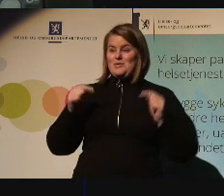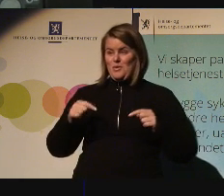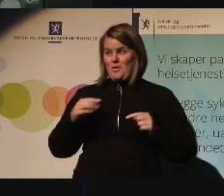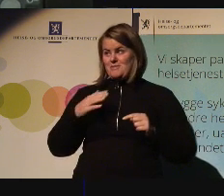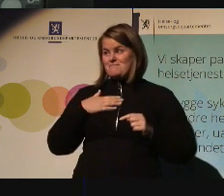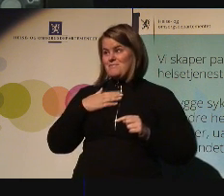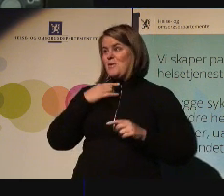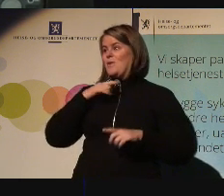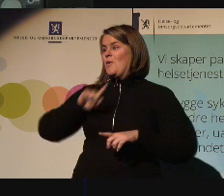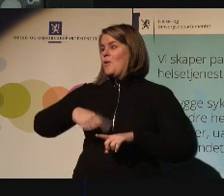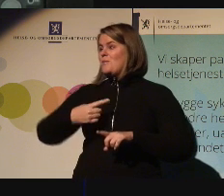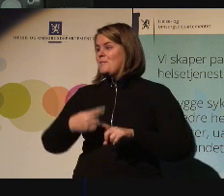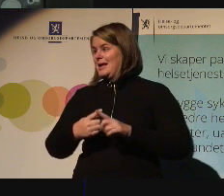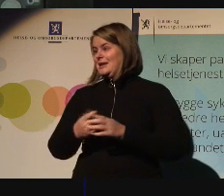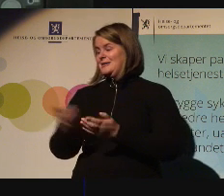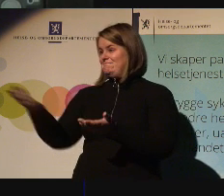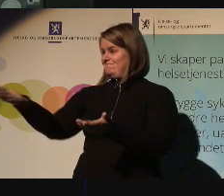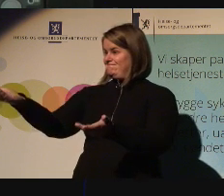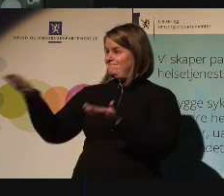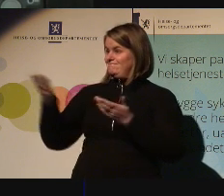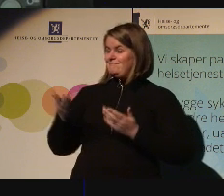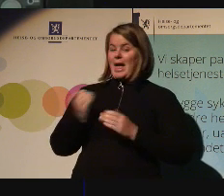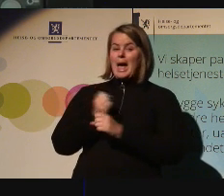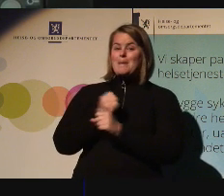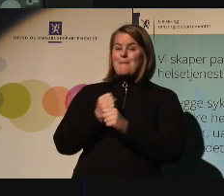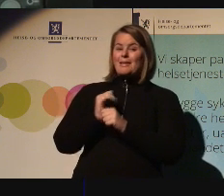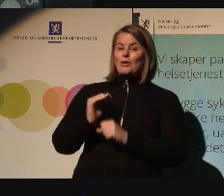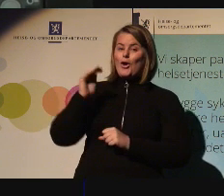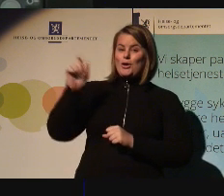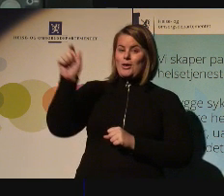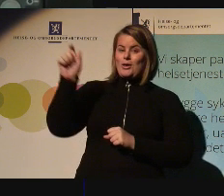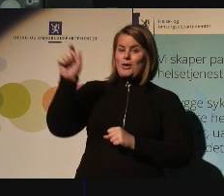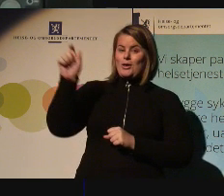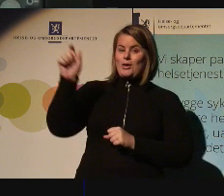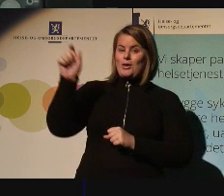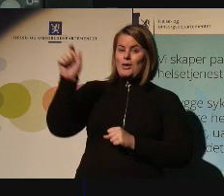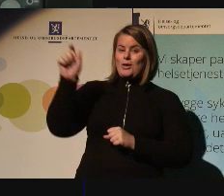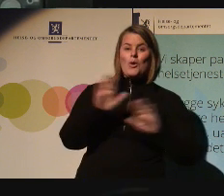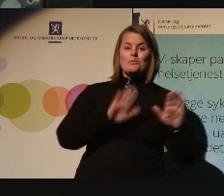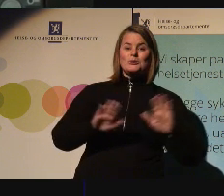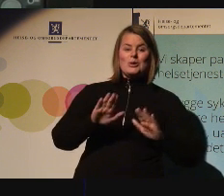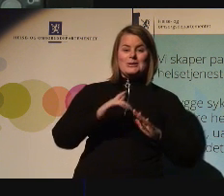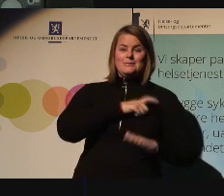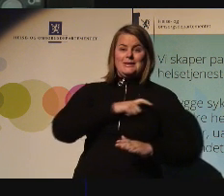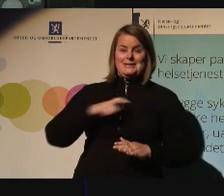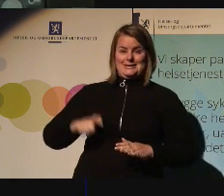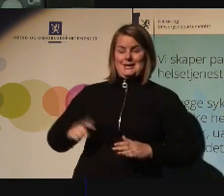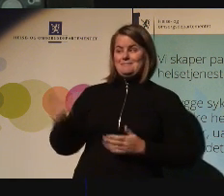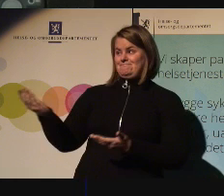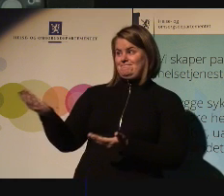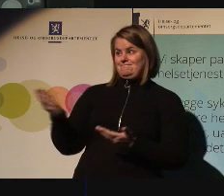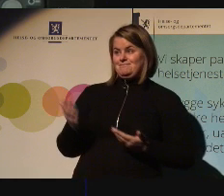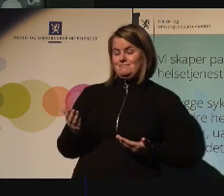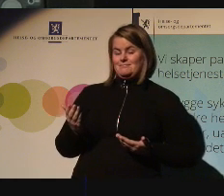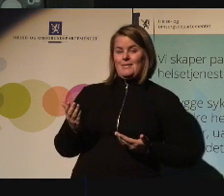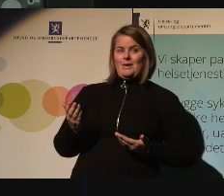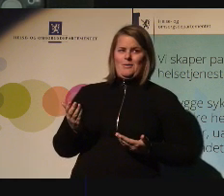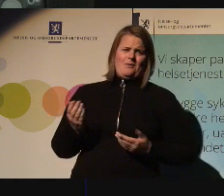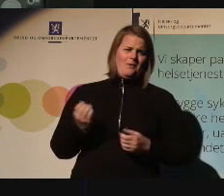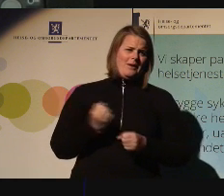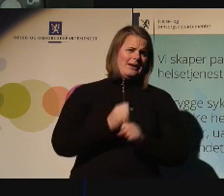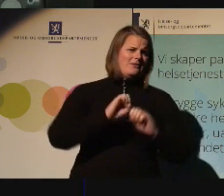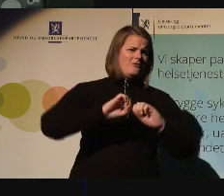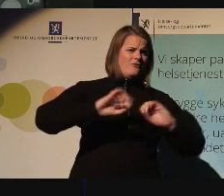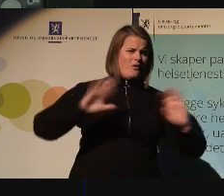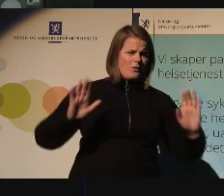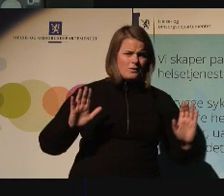igjen be Bent Høie, vår helse- og omsorgsminister, ta podiet. Og det jo ganske flott at